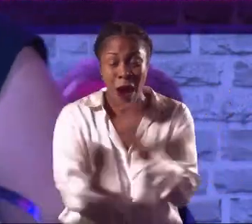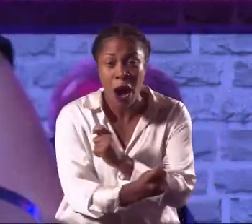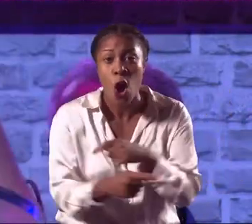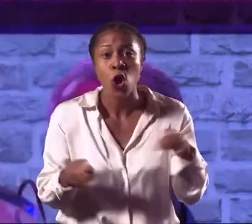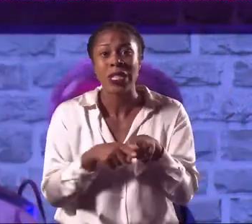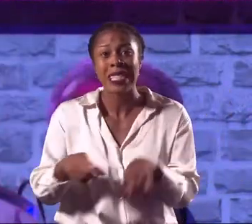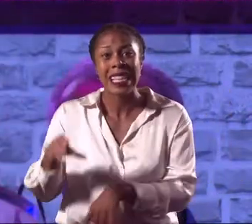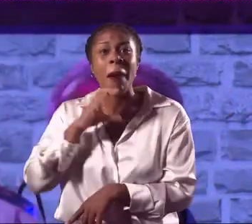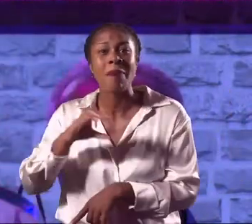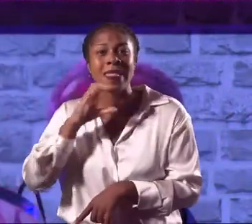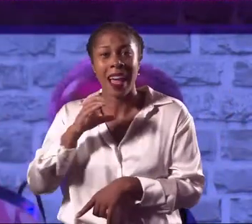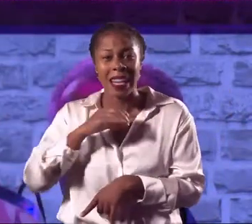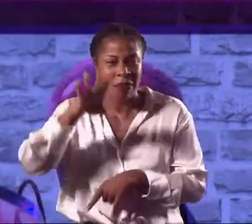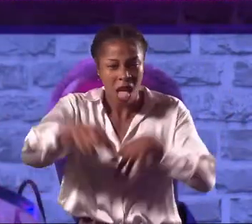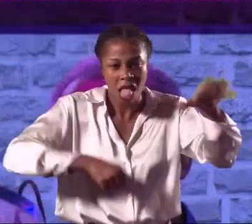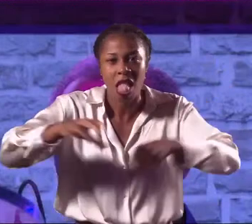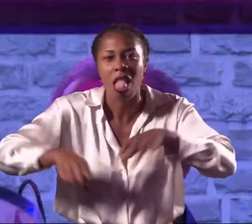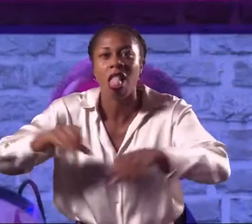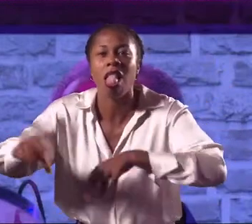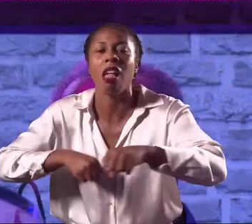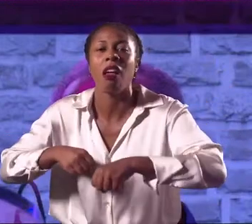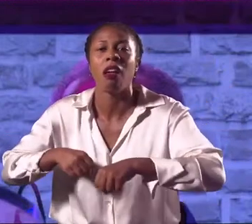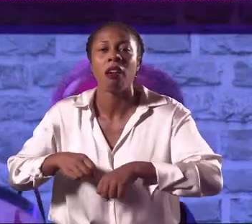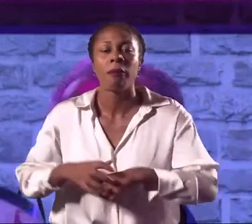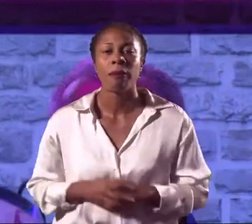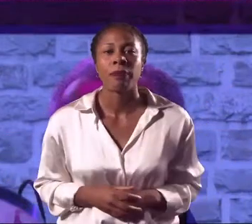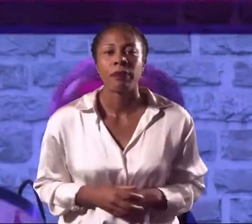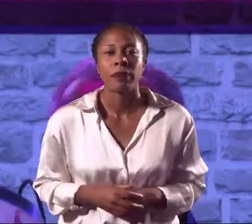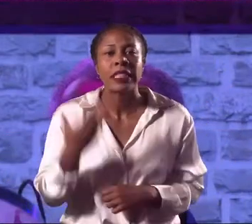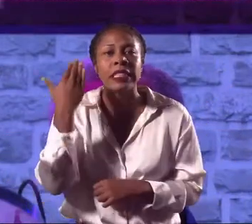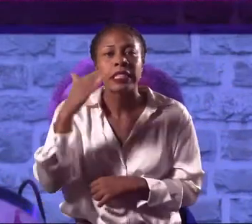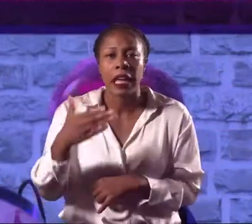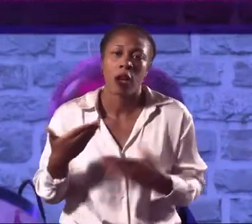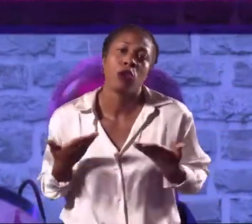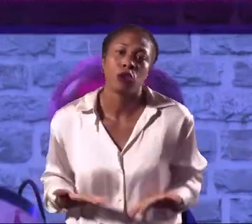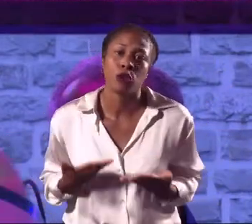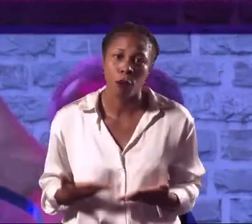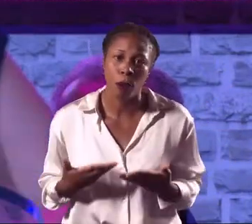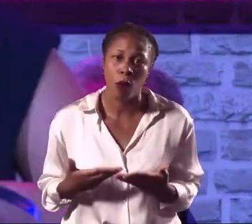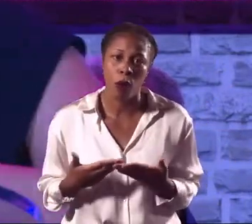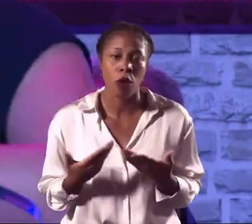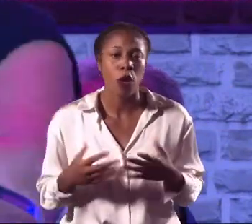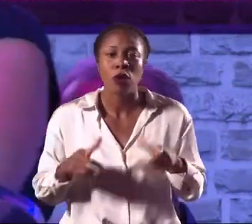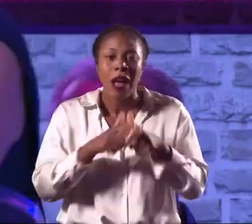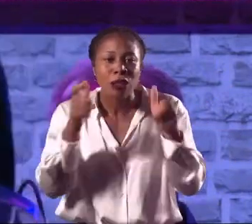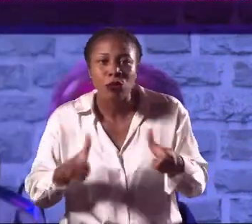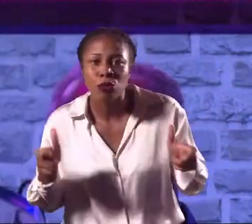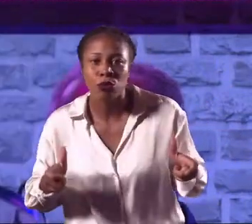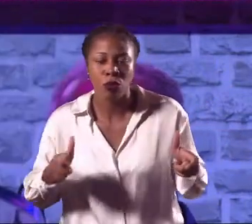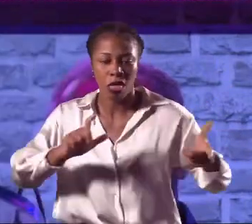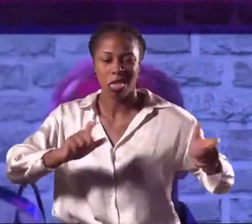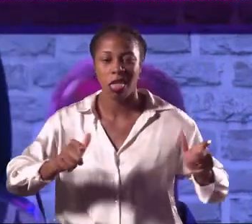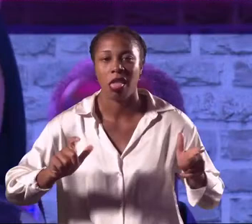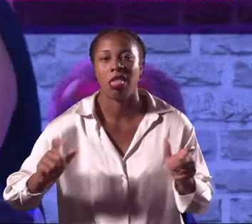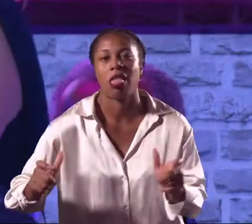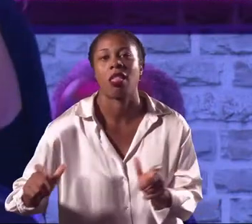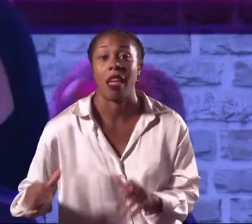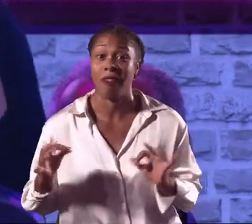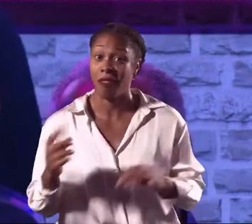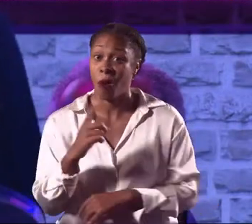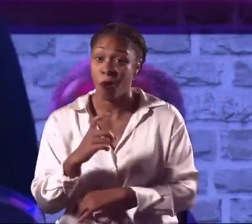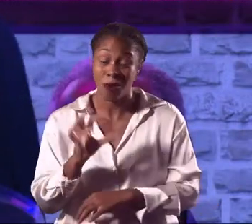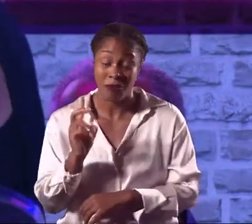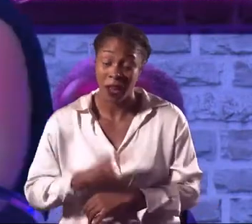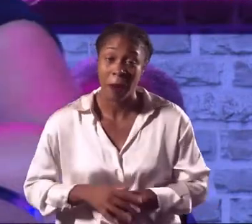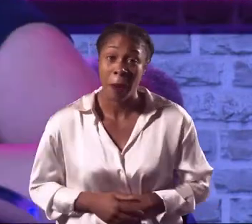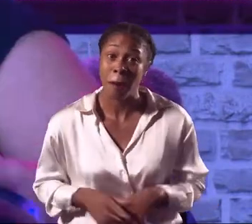des capitalistes. Et je sais qu'en ce moment, en plus des défaillances structurelles qui existent depuis plusieurs années sur la question de l'eau, il y a en